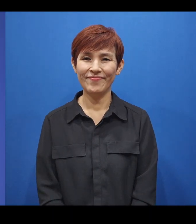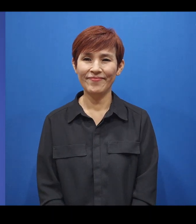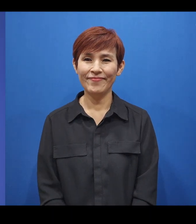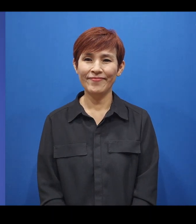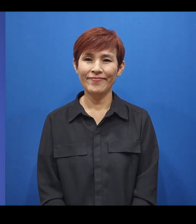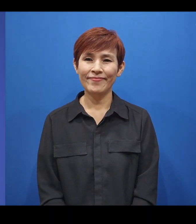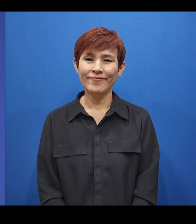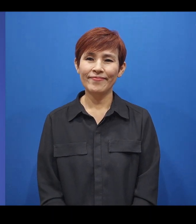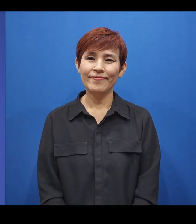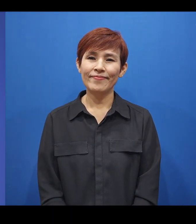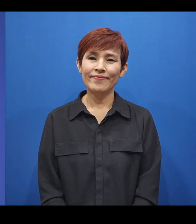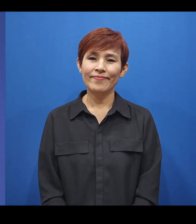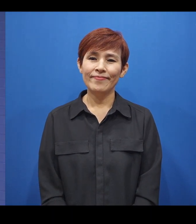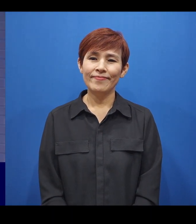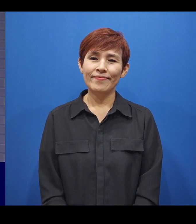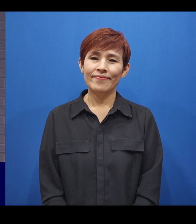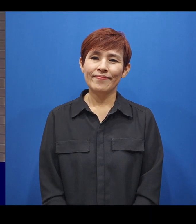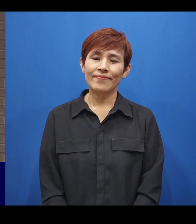바랍니다.